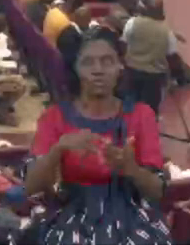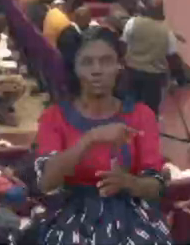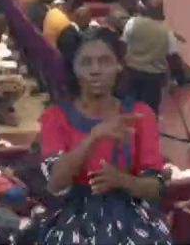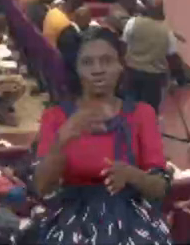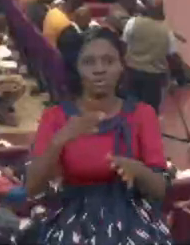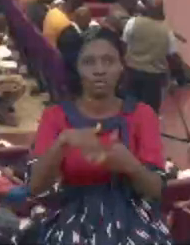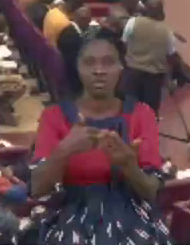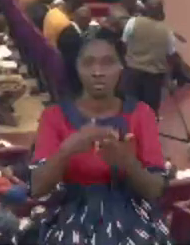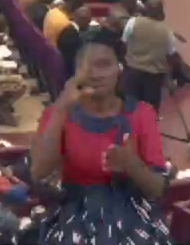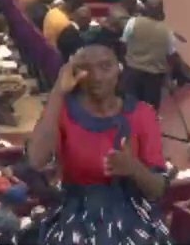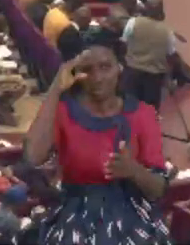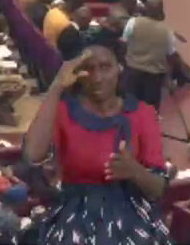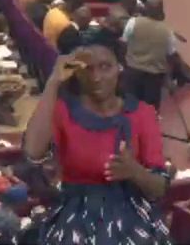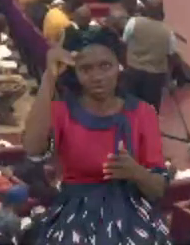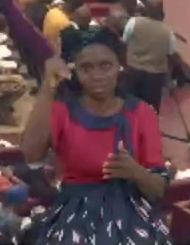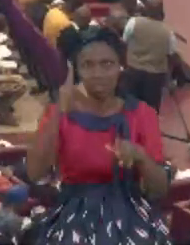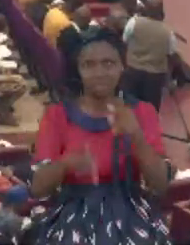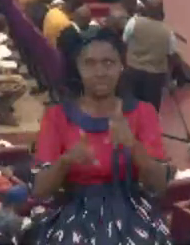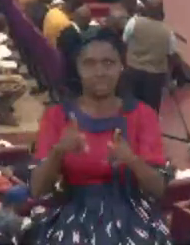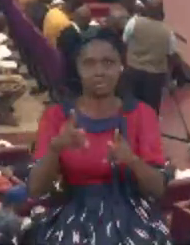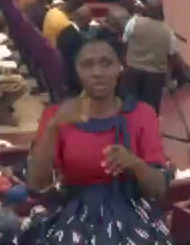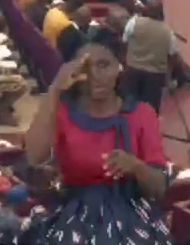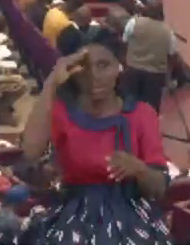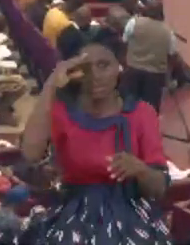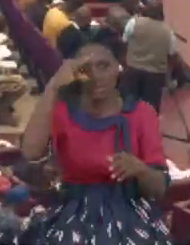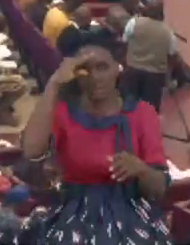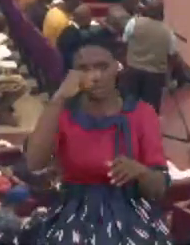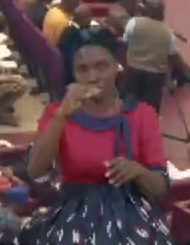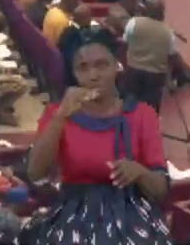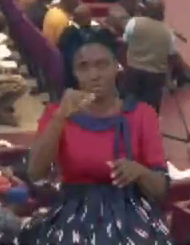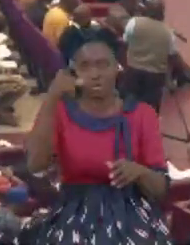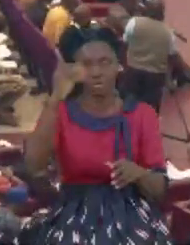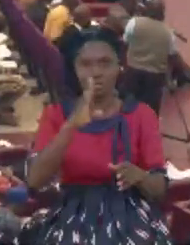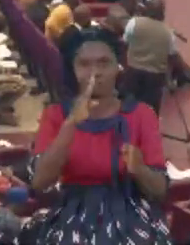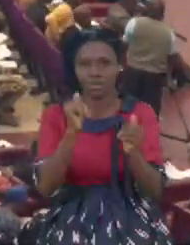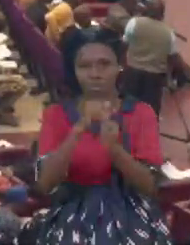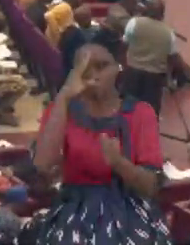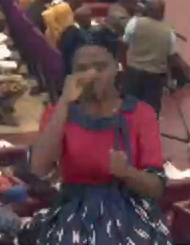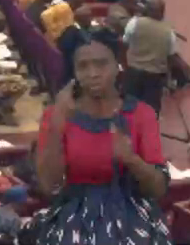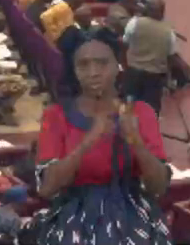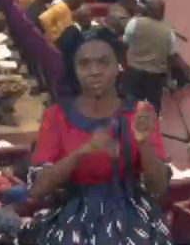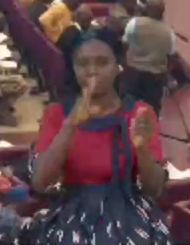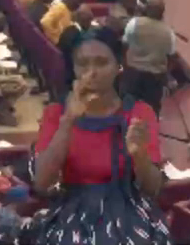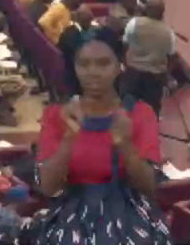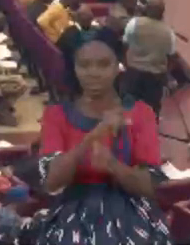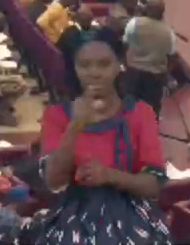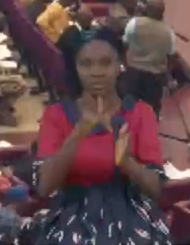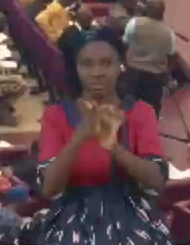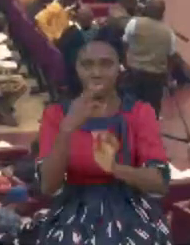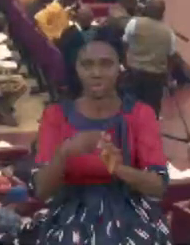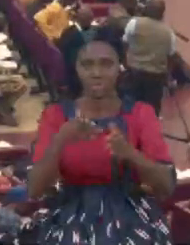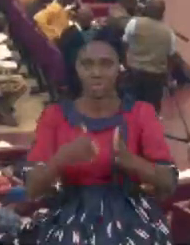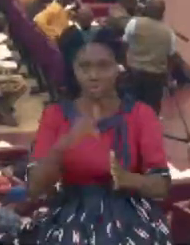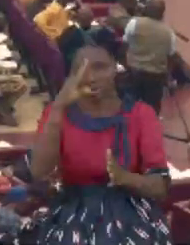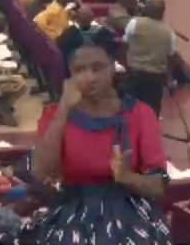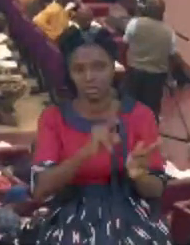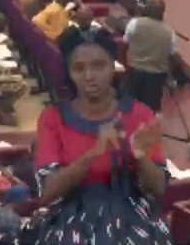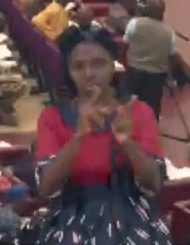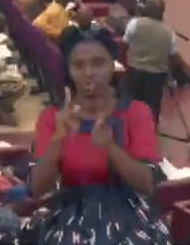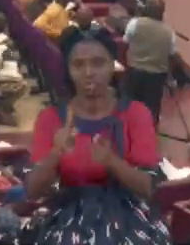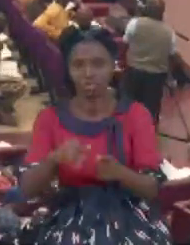son peuple? Que son Dieu soit avec lui, que le Seigneur soit avec vous, et qu'il monte